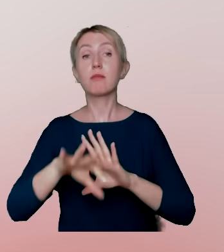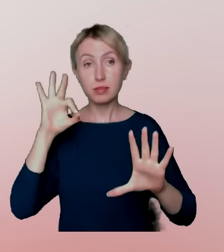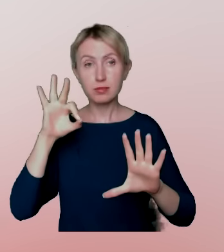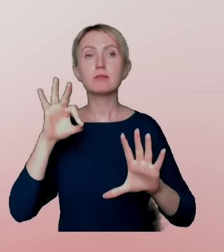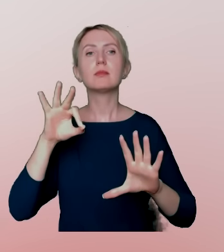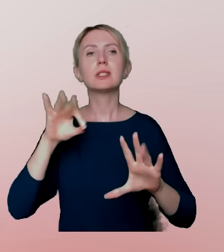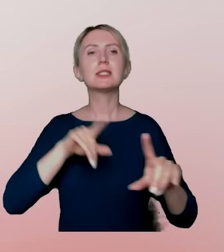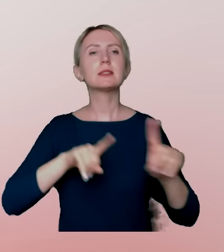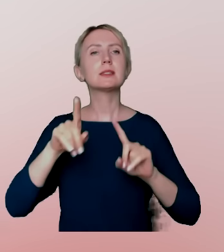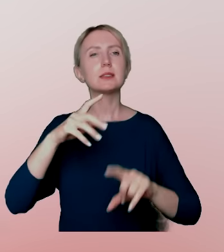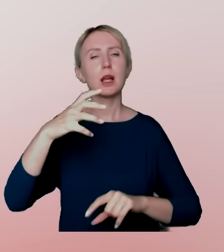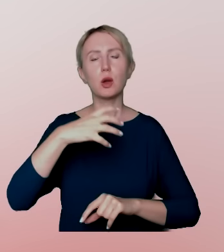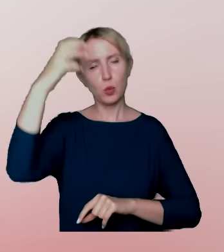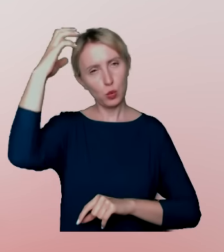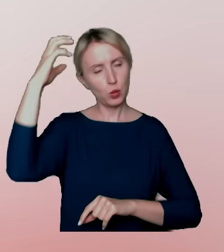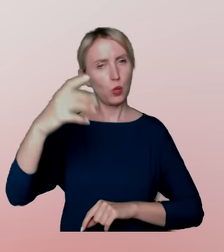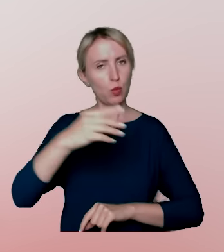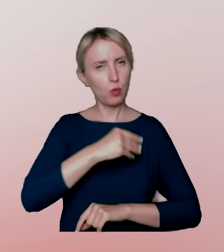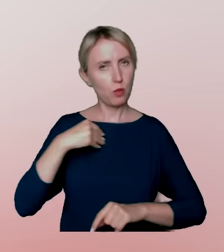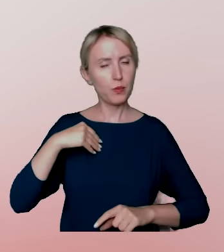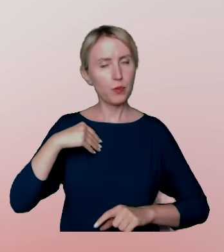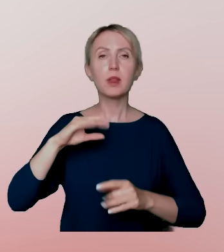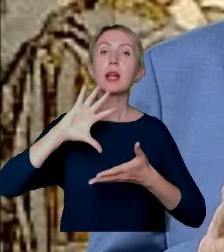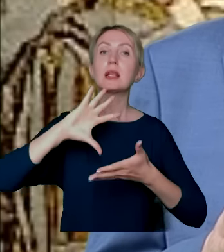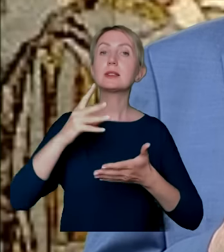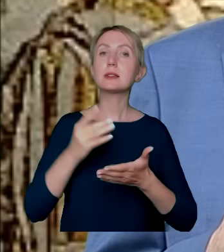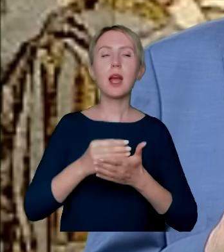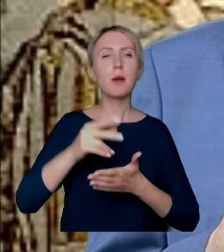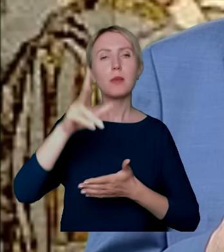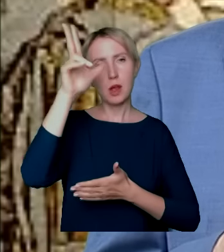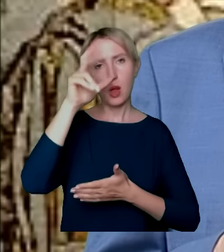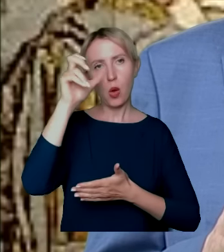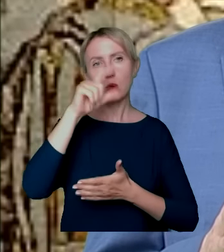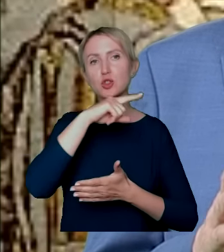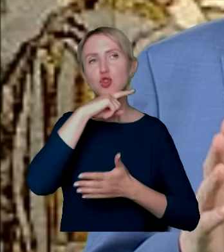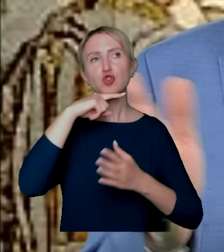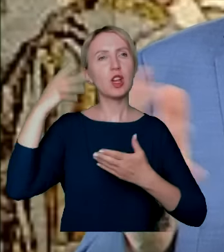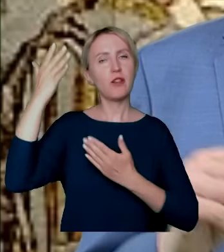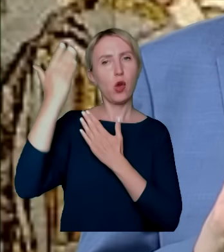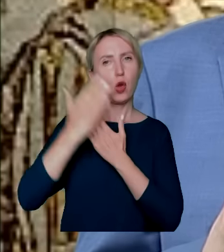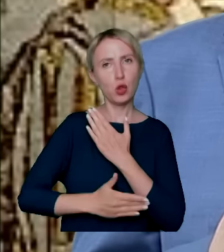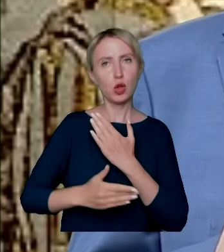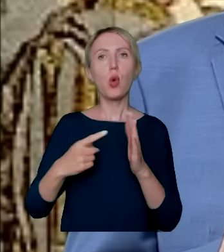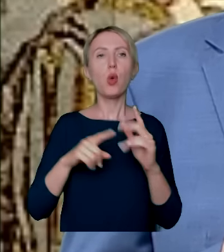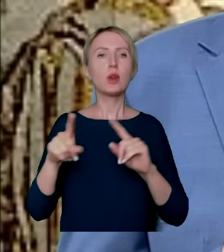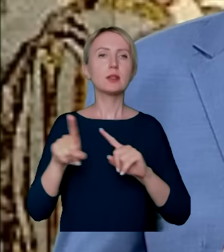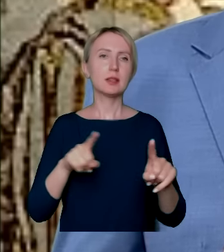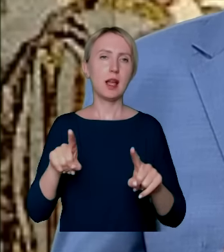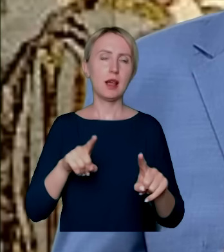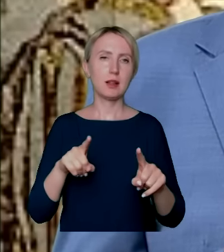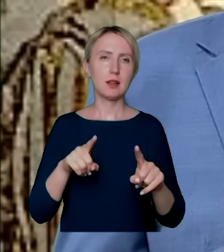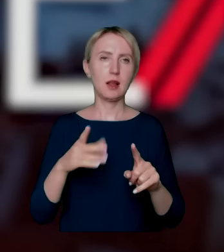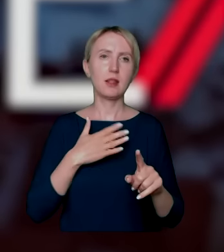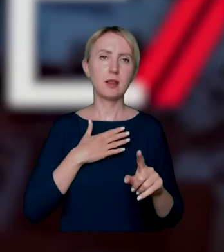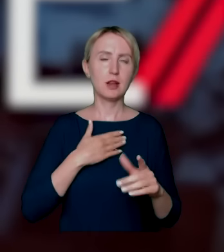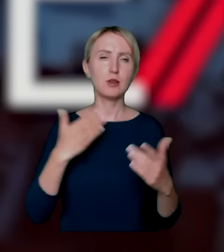króla Polski pozostaje srebrny orzeł w czerwonym polu. I to ten znak stał się z naszym znakiem